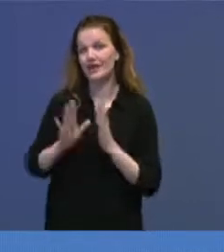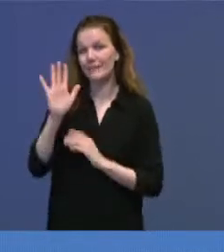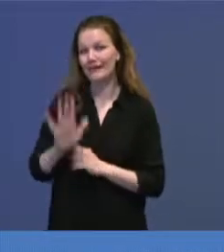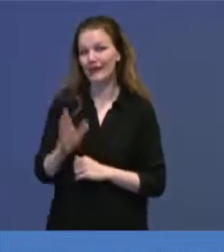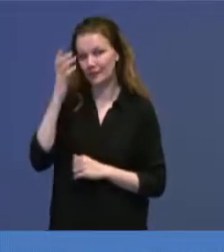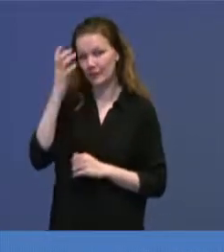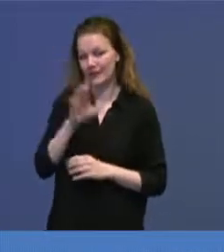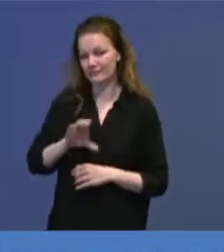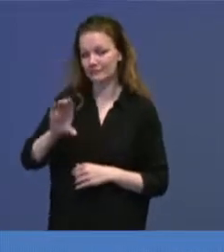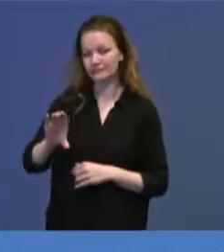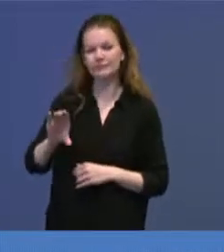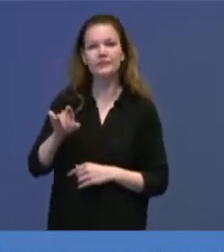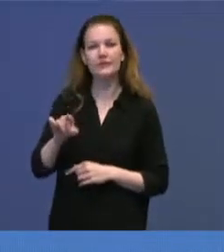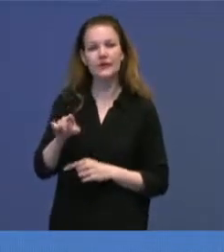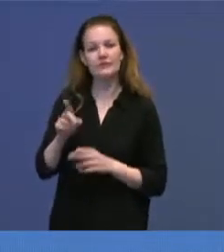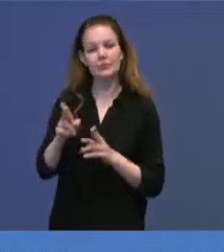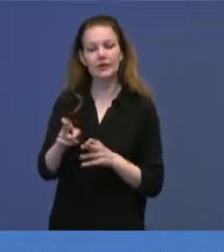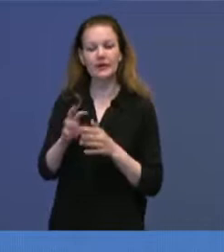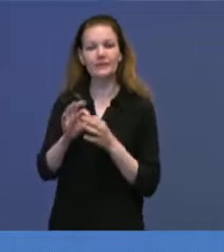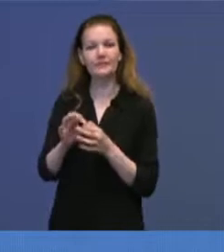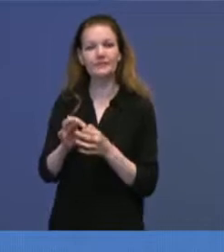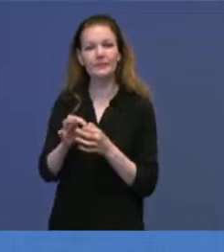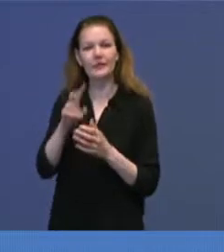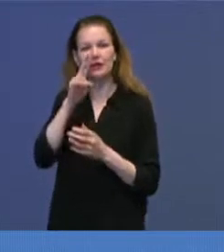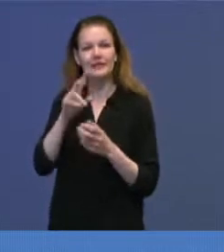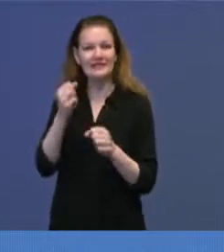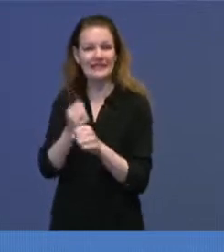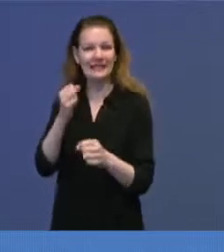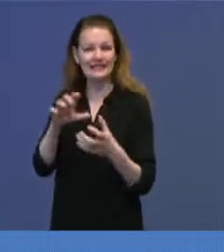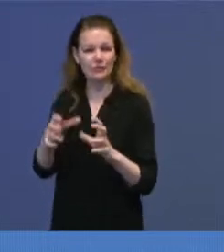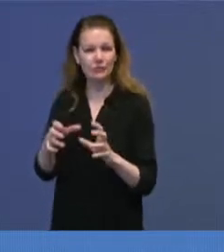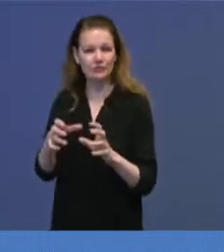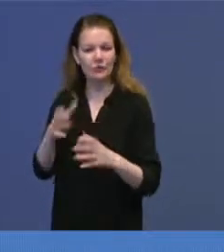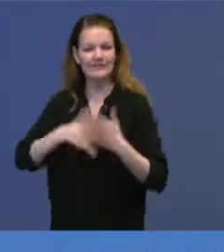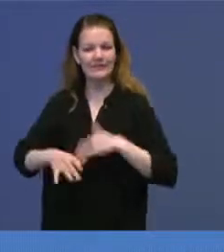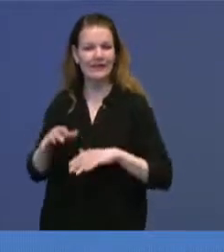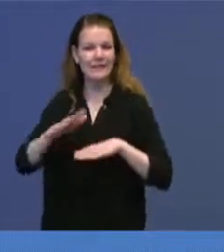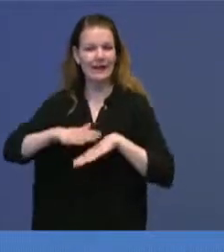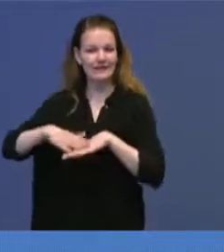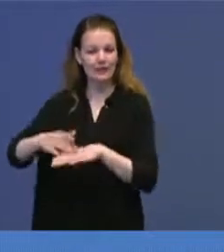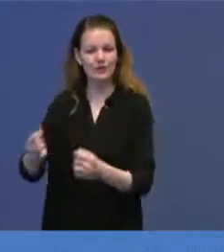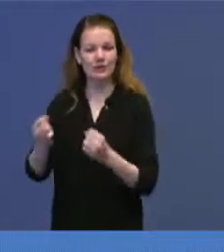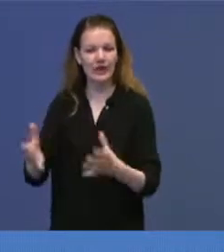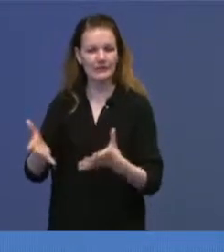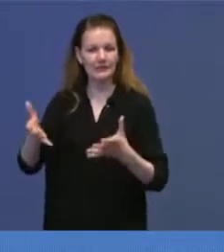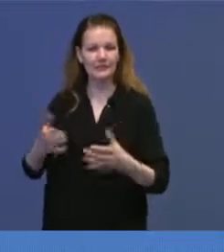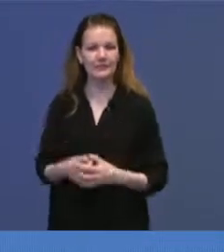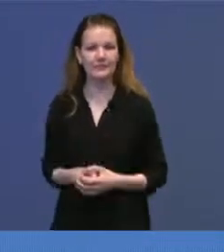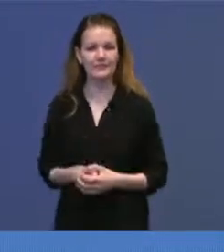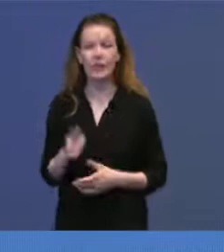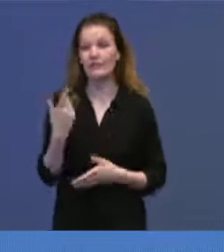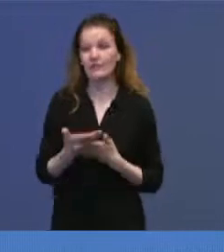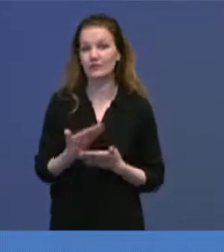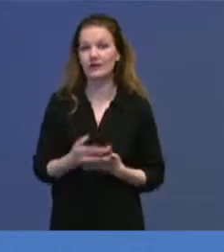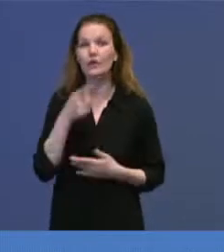milliard kroner til å møte den nye sikkerhetssituasjonen med styrka sivil beredskap. Vi foreslår å bevilge